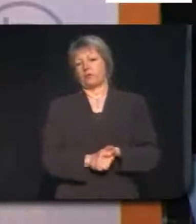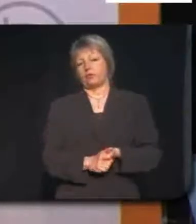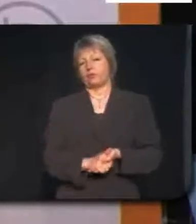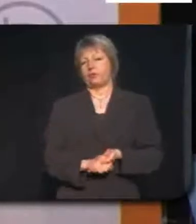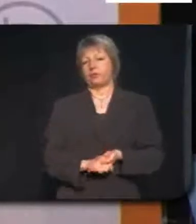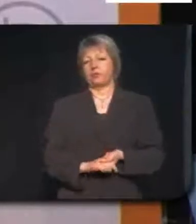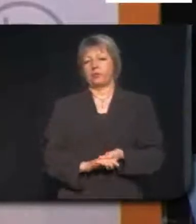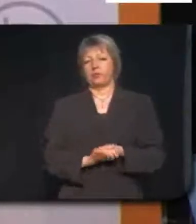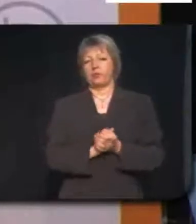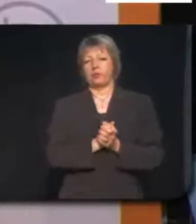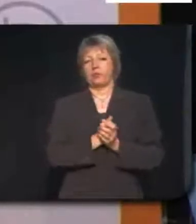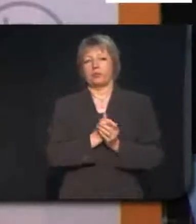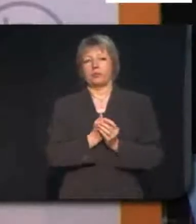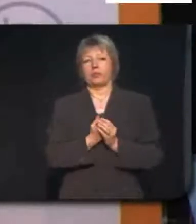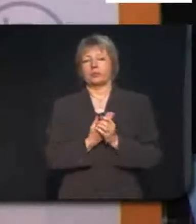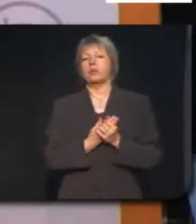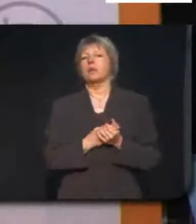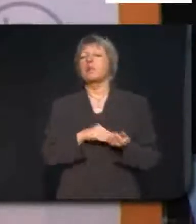ja